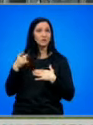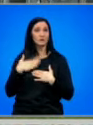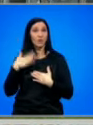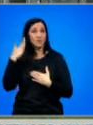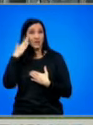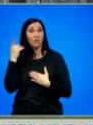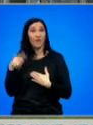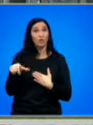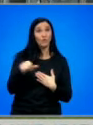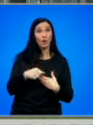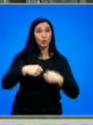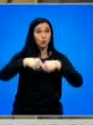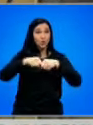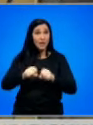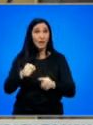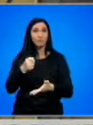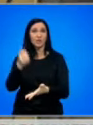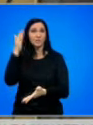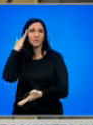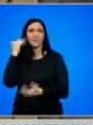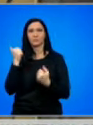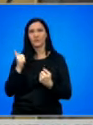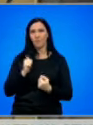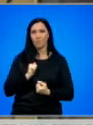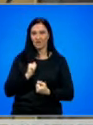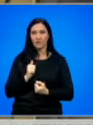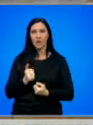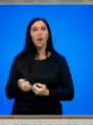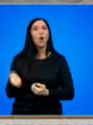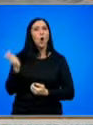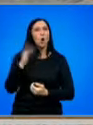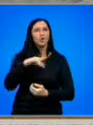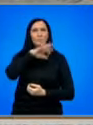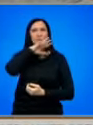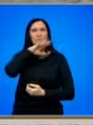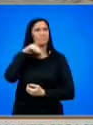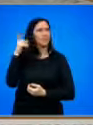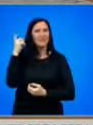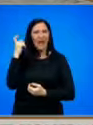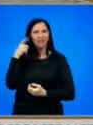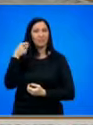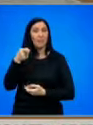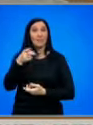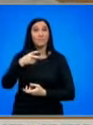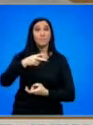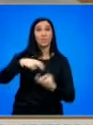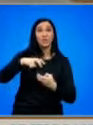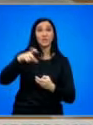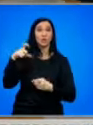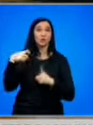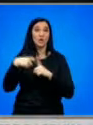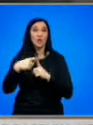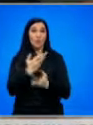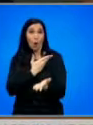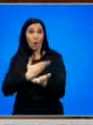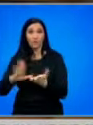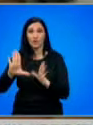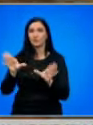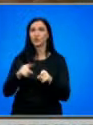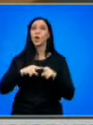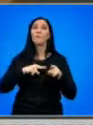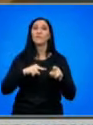е довело до ощетяване на бюджета на Министерството на здравеопазването. Още при старта на тази проверка Стойчо Кацаров отхвърли всички